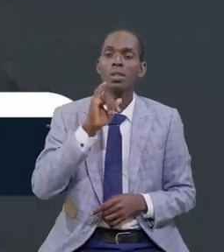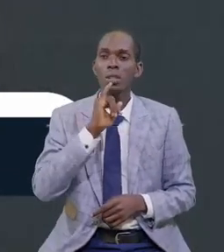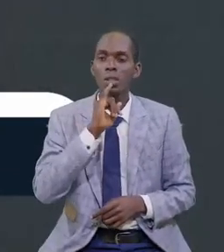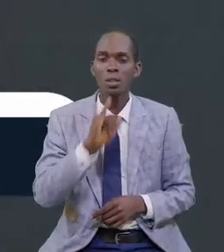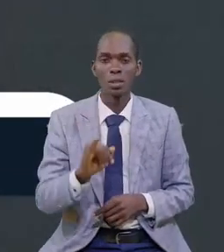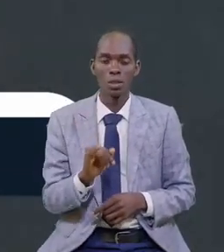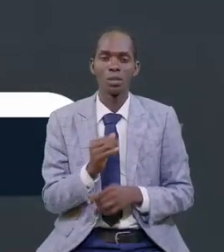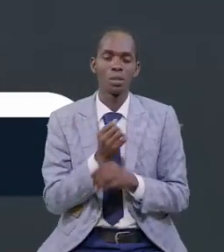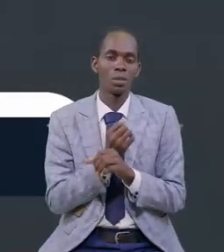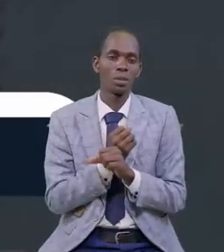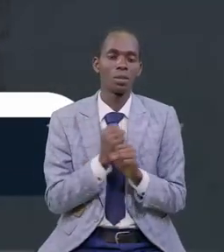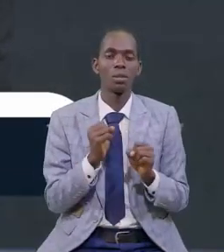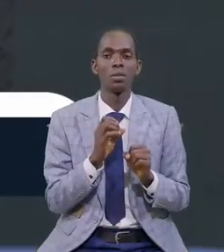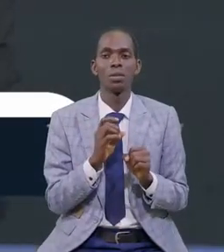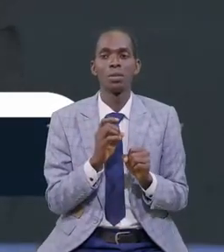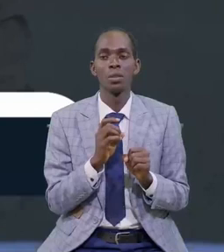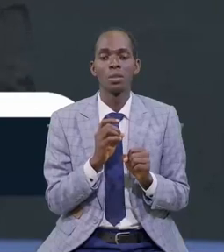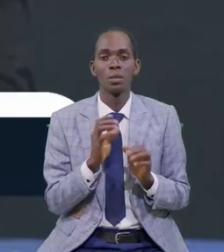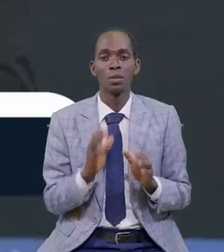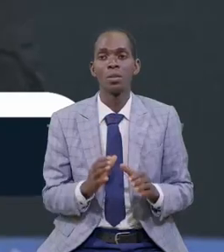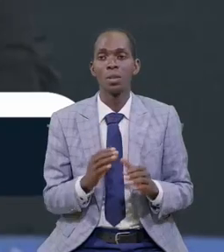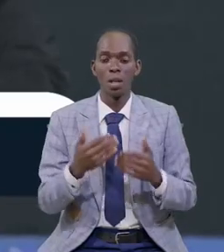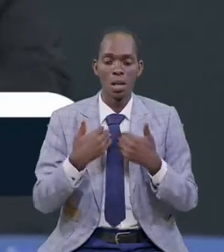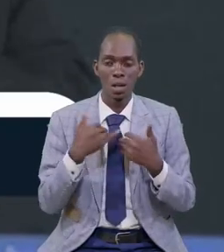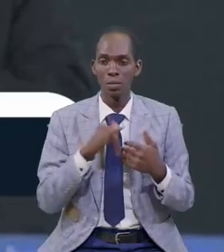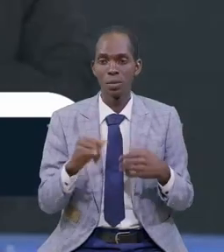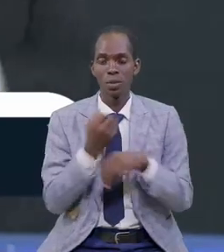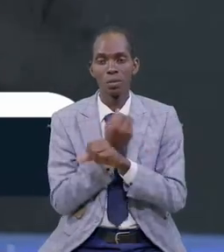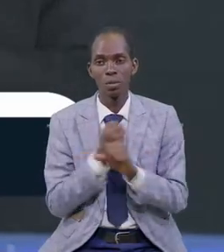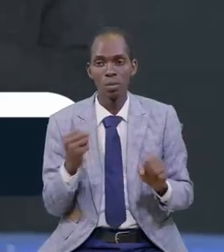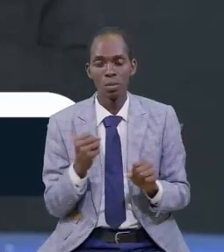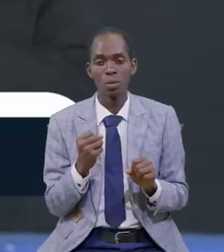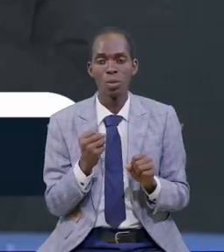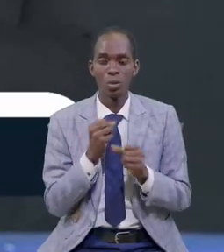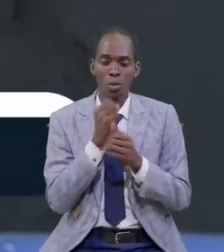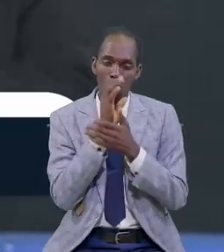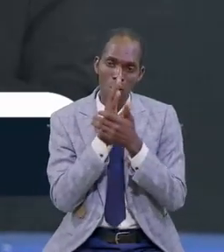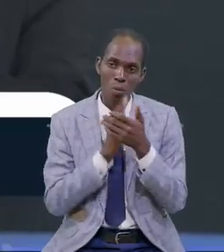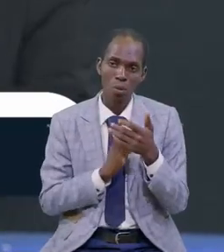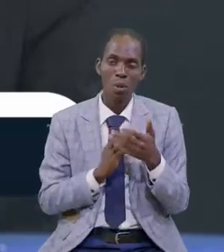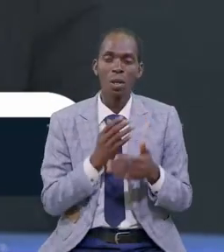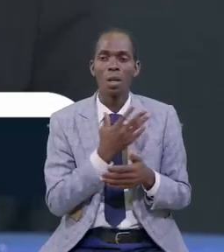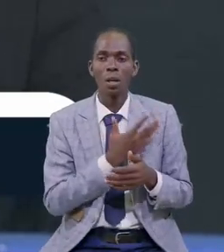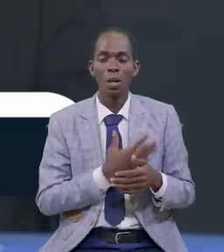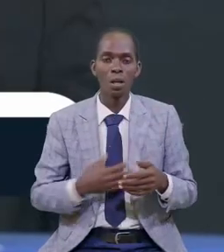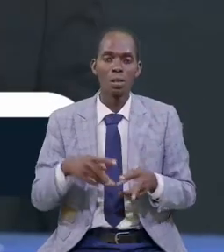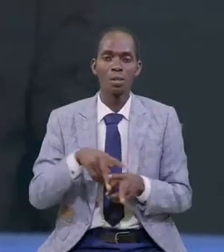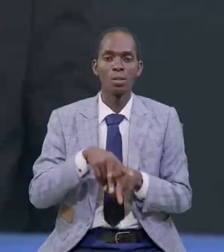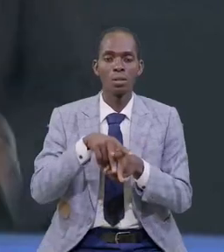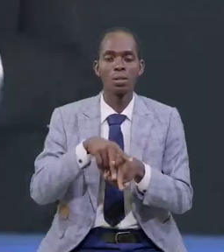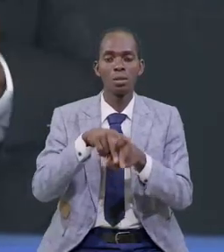juste et victorieux il est humble et monté sur un